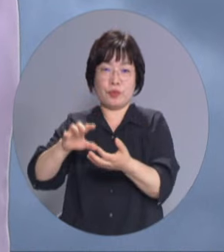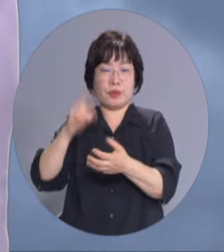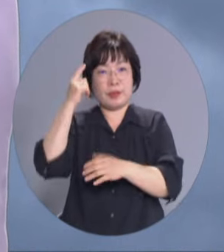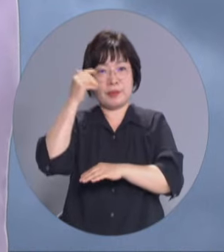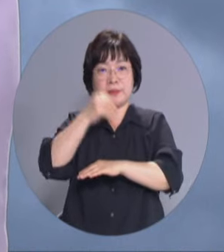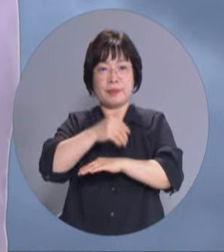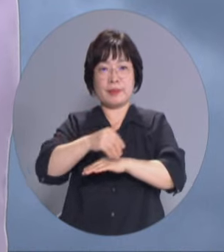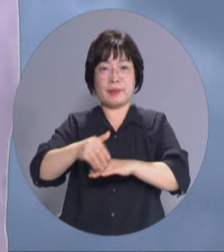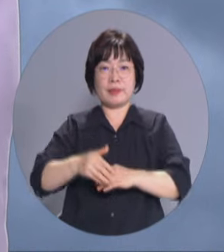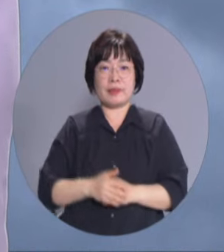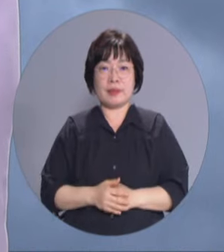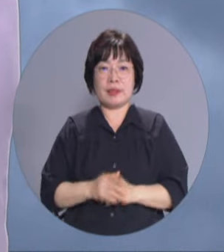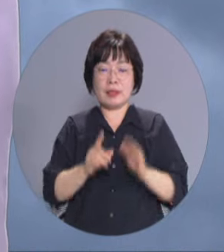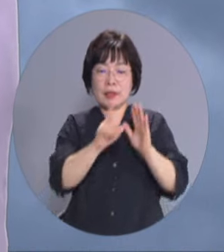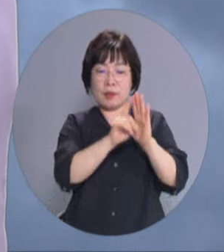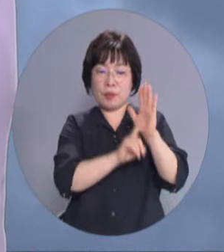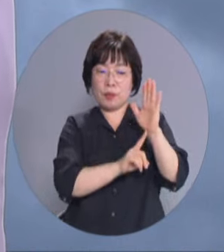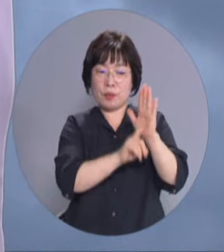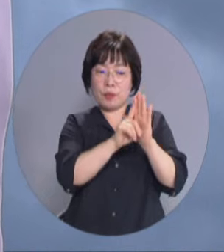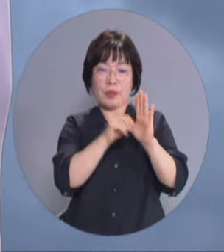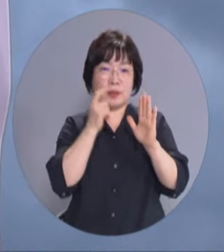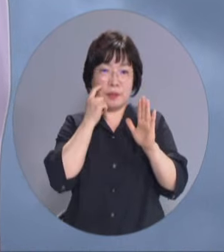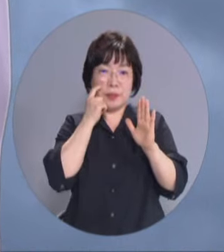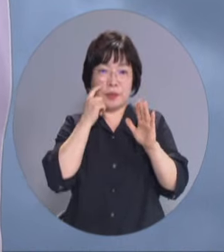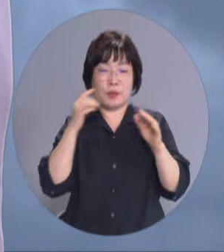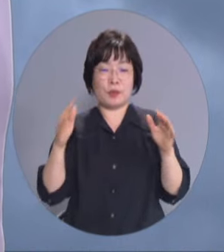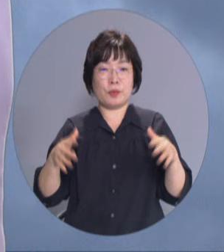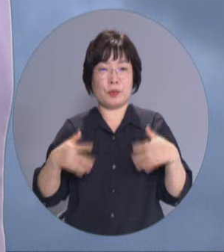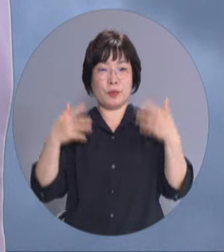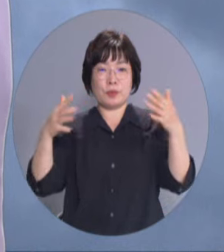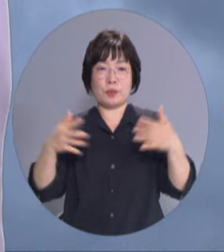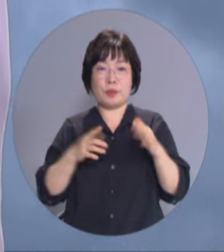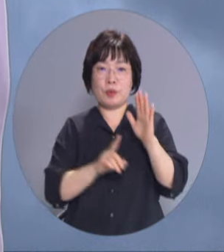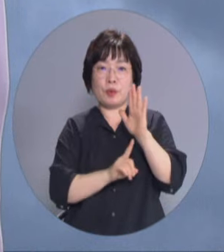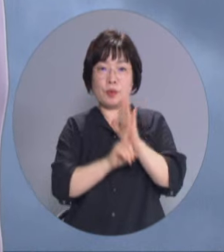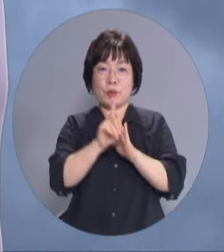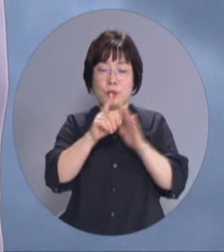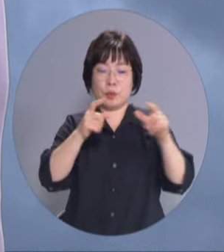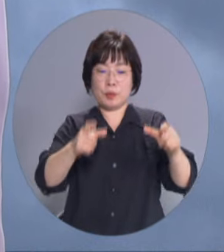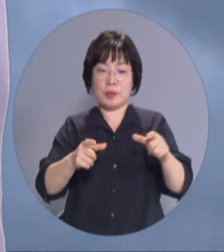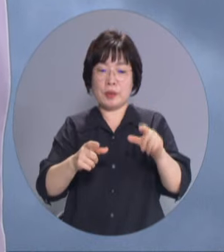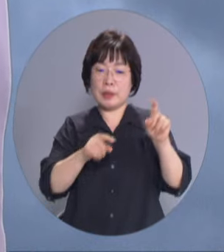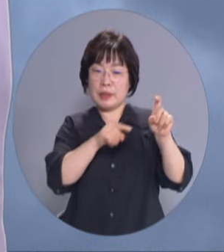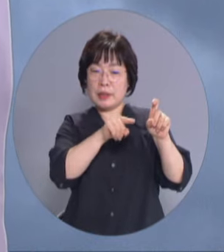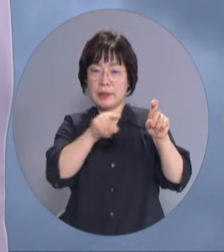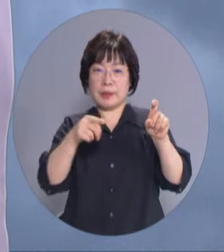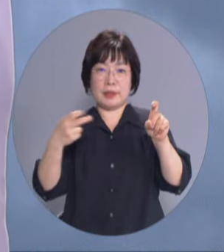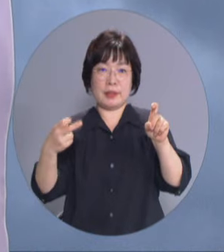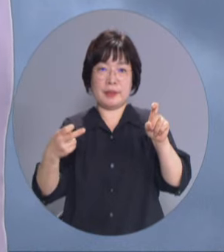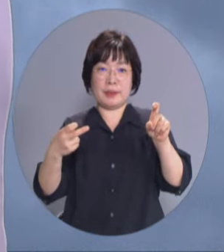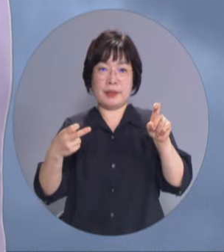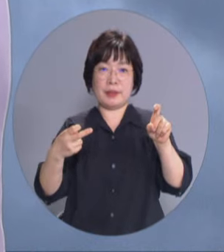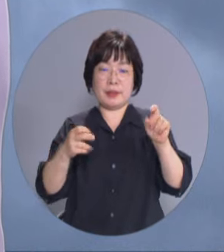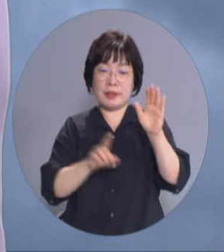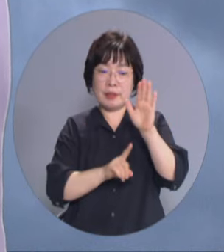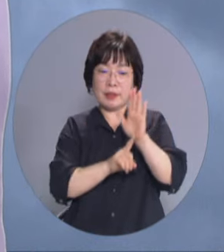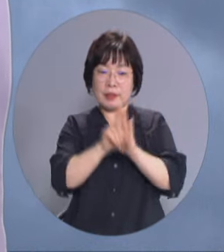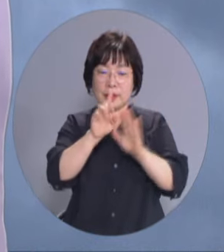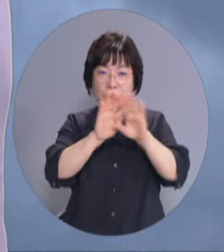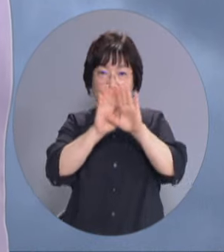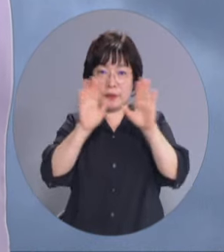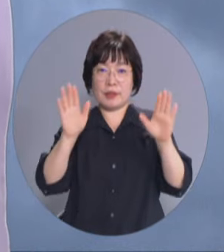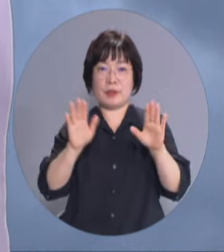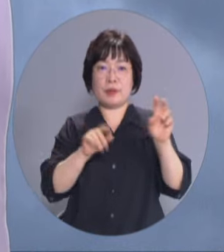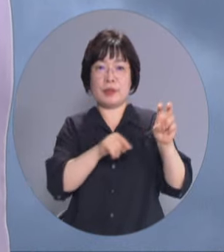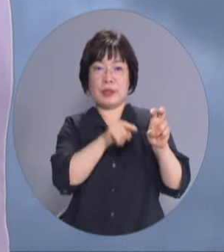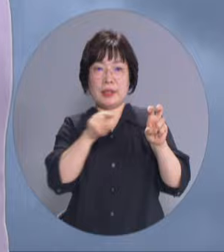흐리겠습니다 기온도 크게 오르지 못하고 서늘하겠습니다 저남 동부 지역 내일 10도에서 12도로 출발해 한나 최고 기온은